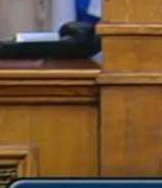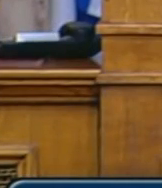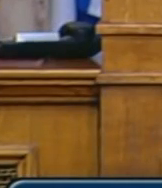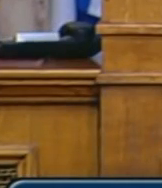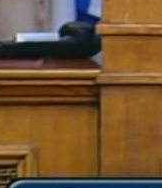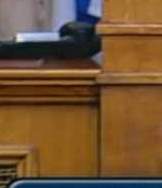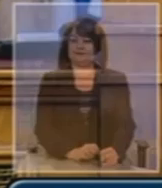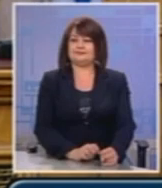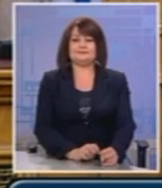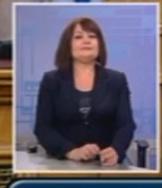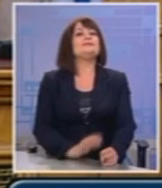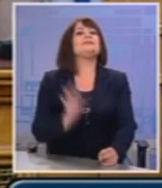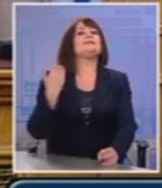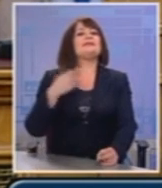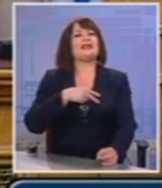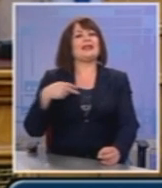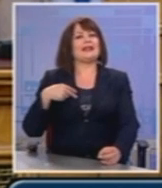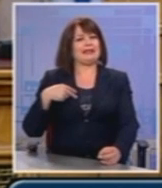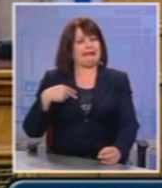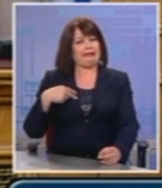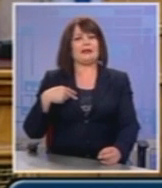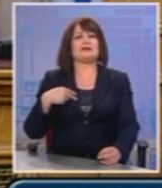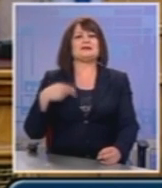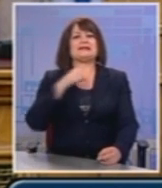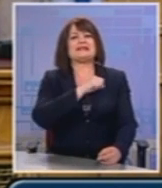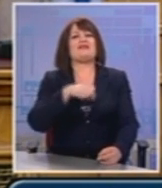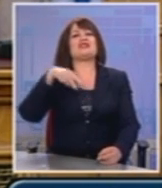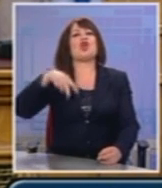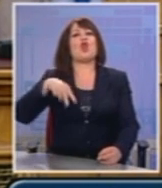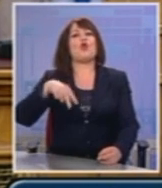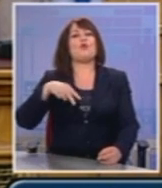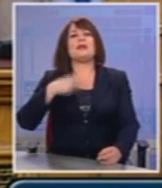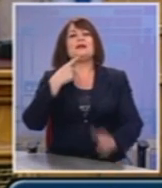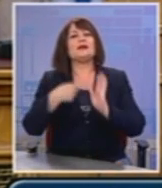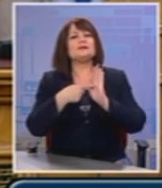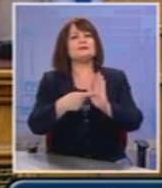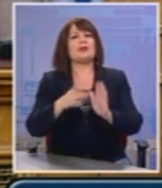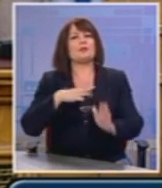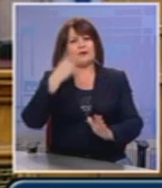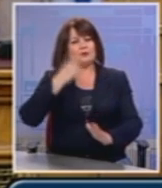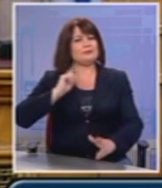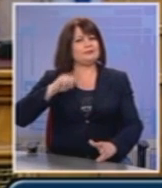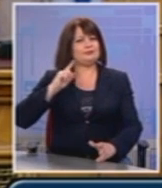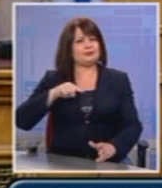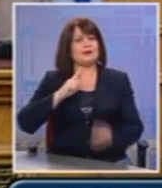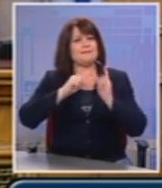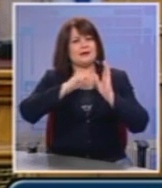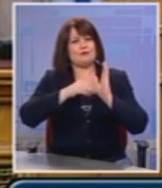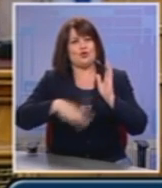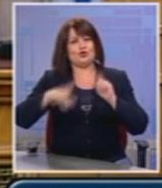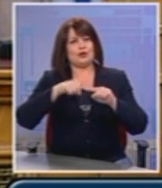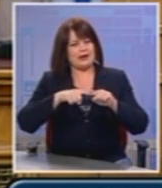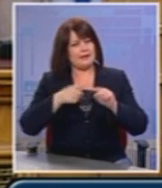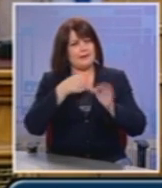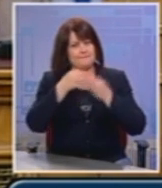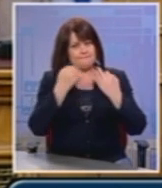ο καθηγητής εφα λούμινα μας παρουσίασε τις παραβιάσεις των ανθρώπινων δικαιωμάτων στη μνημονιακή ελλάδα υπό το πρίσμα